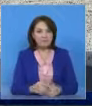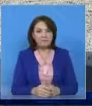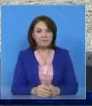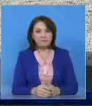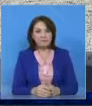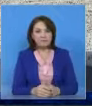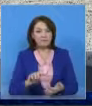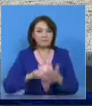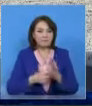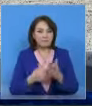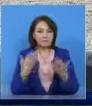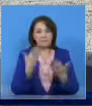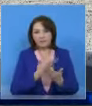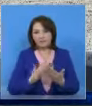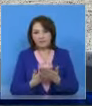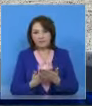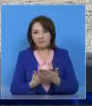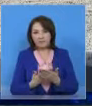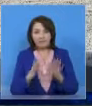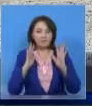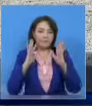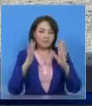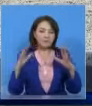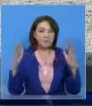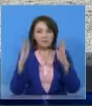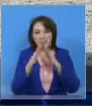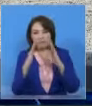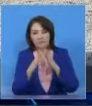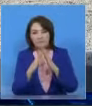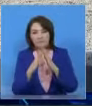Ондағы негізгі мақсатымыз осы бабақша ұжымдарында орналасқан